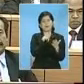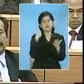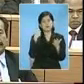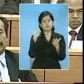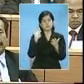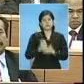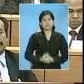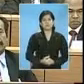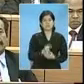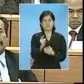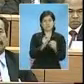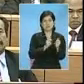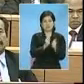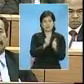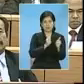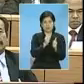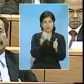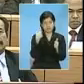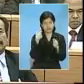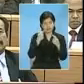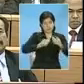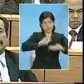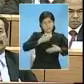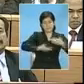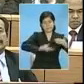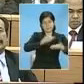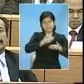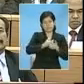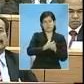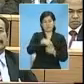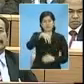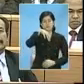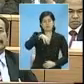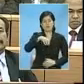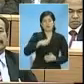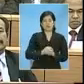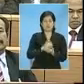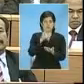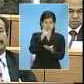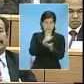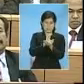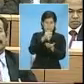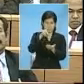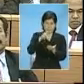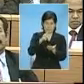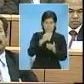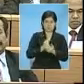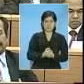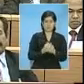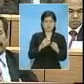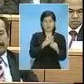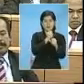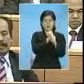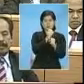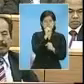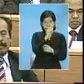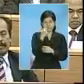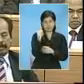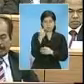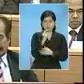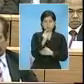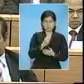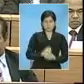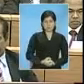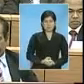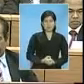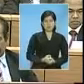การประมวลขายที่กรมสืบสวนคดีพิเศษหรือ DSIก็ได้สรุปมาแล้วครับว่าเป็นการเดินขายที่ไม่